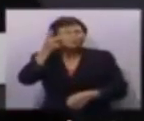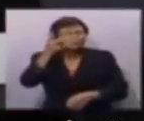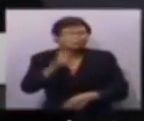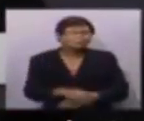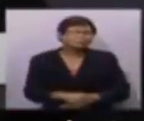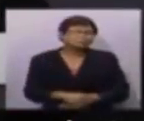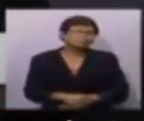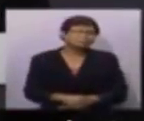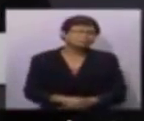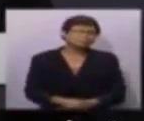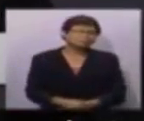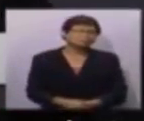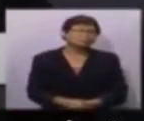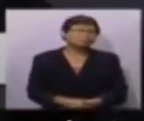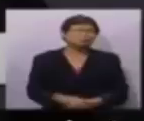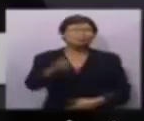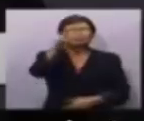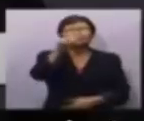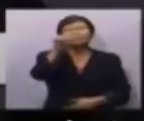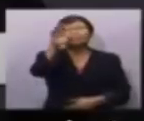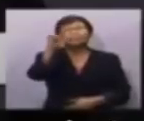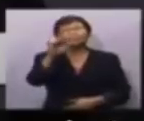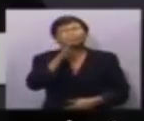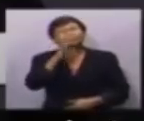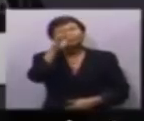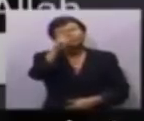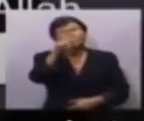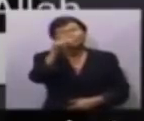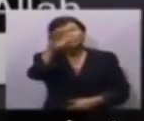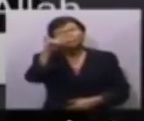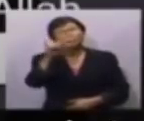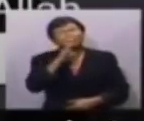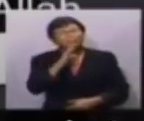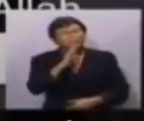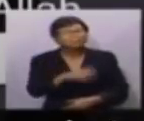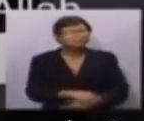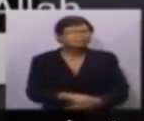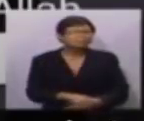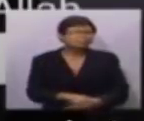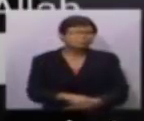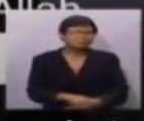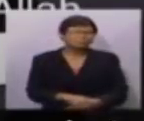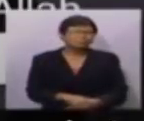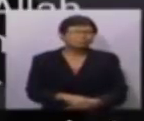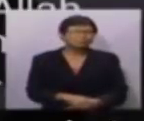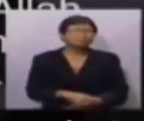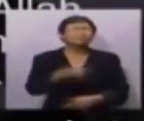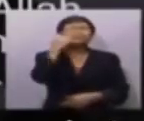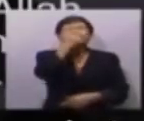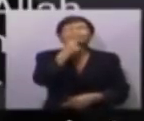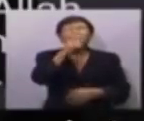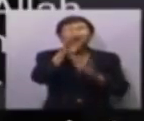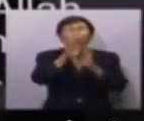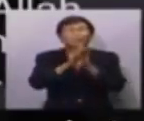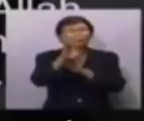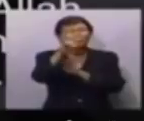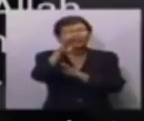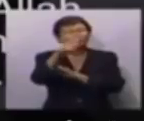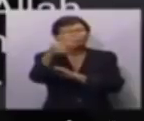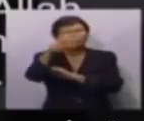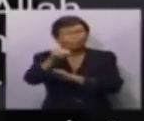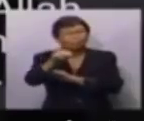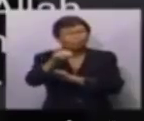SAW menyatakan, "Man kana yu'minu billah wal yaumil akhir falyakul khairan aw